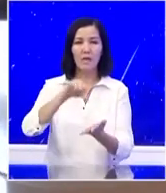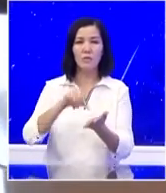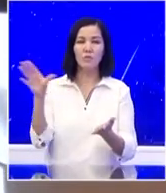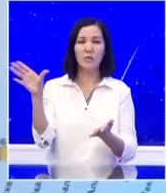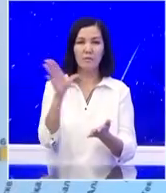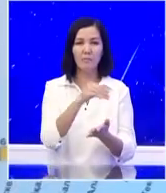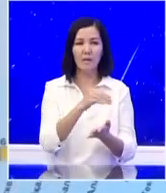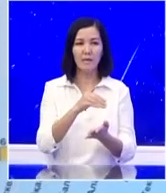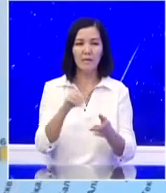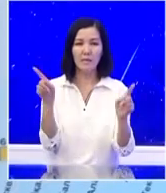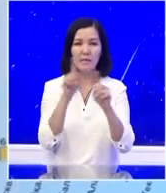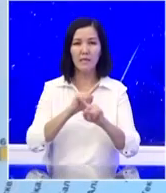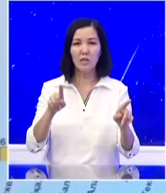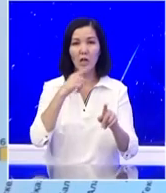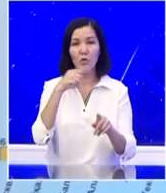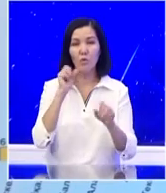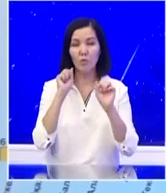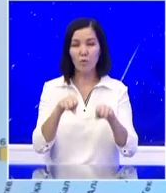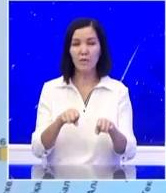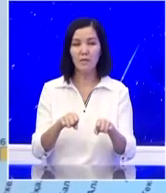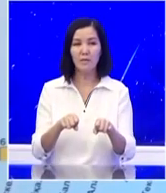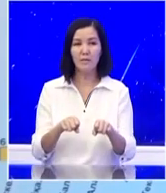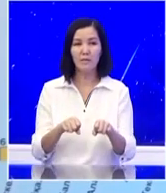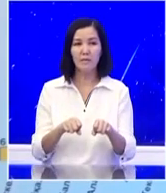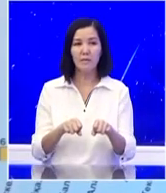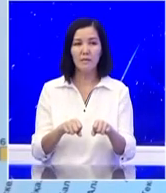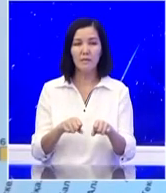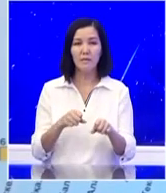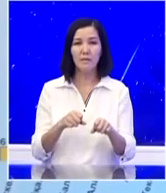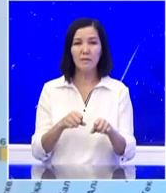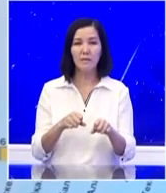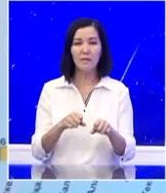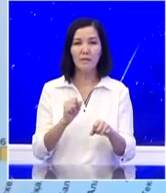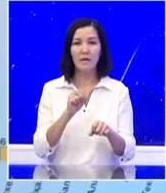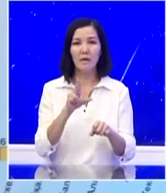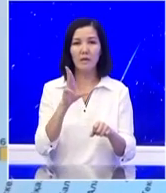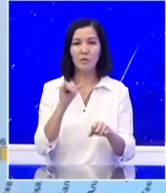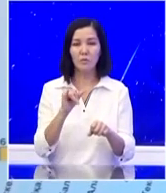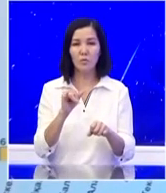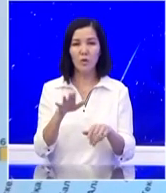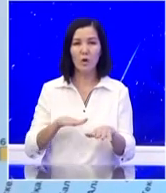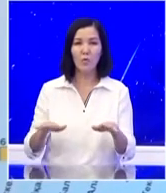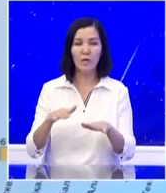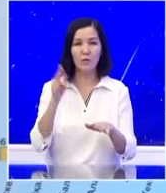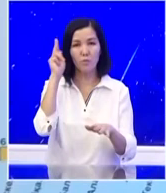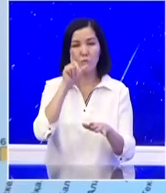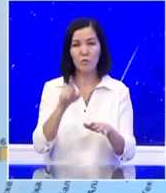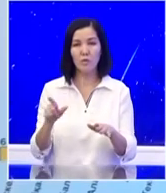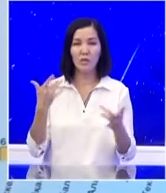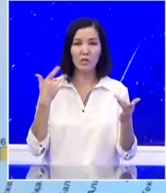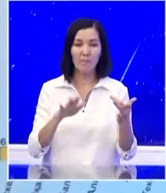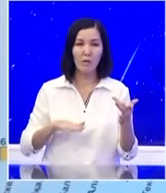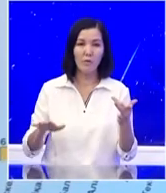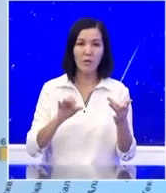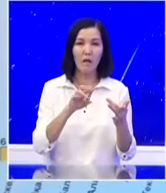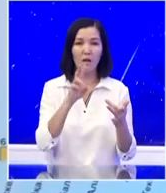балаларды ерекше атап өтуге болады. Десе де ішінен бір көзге түскен Ақсу ауданының оқушылары, Жамбыл ауданының,